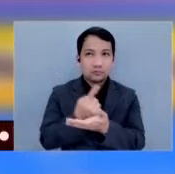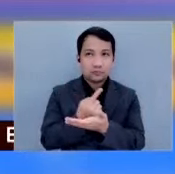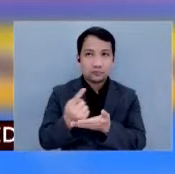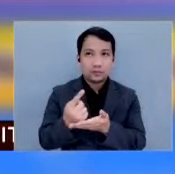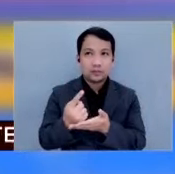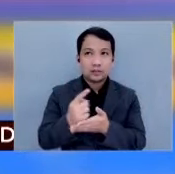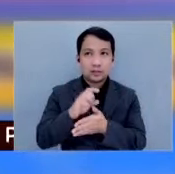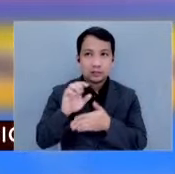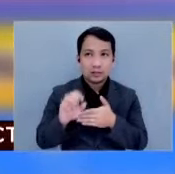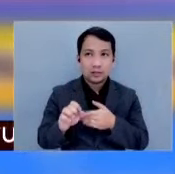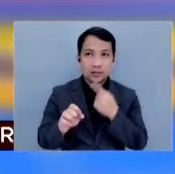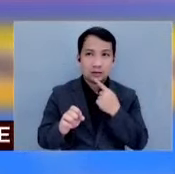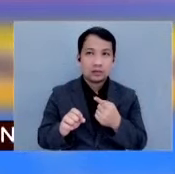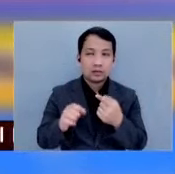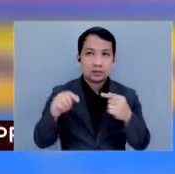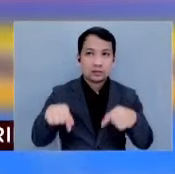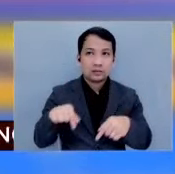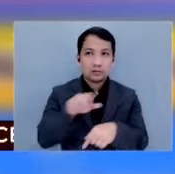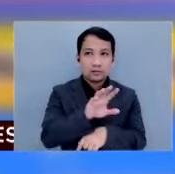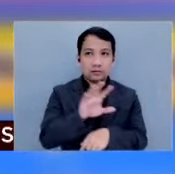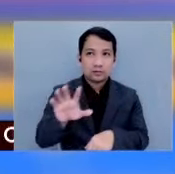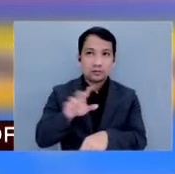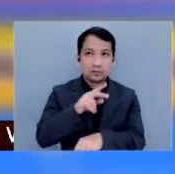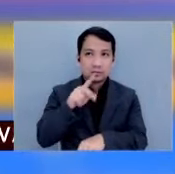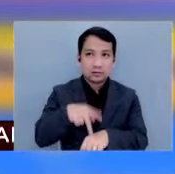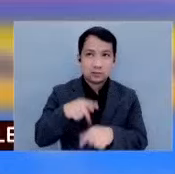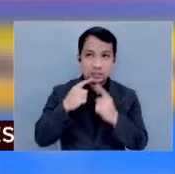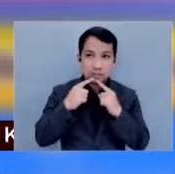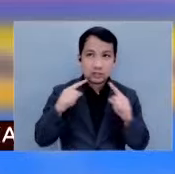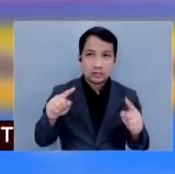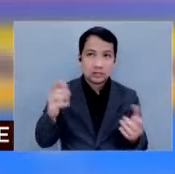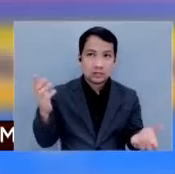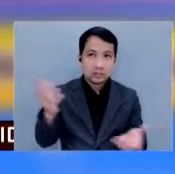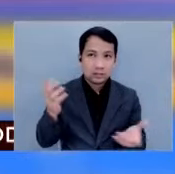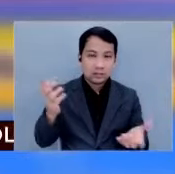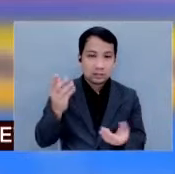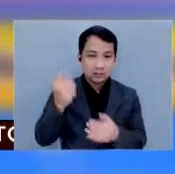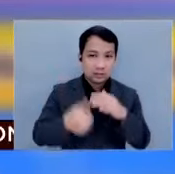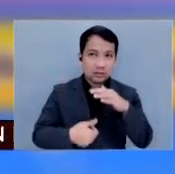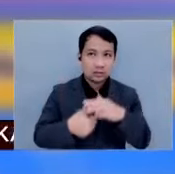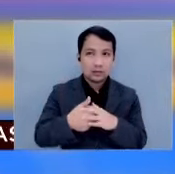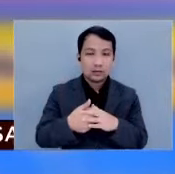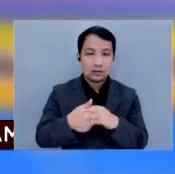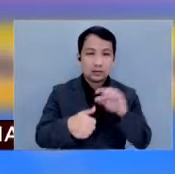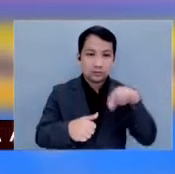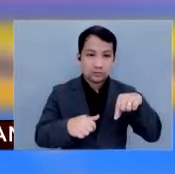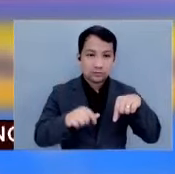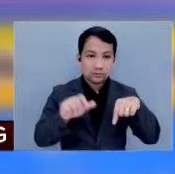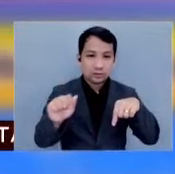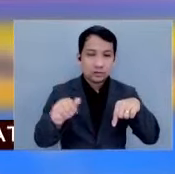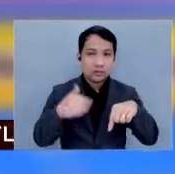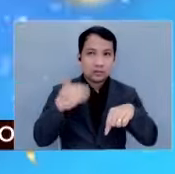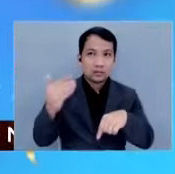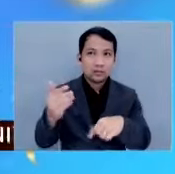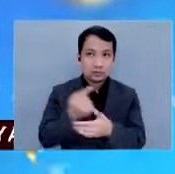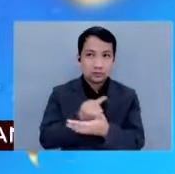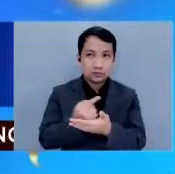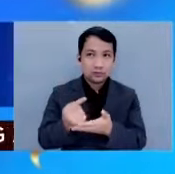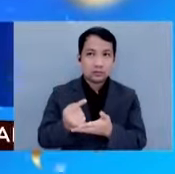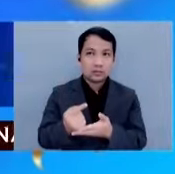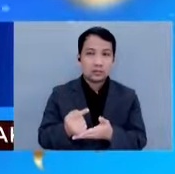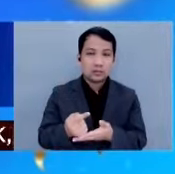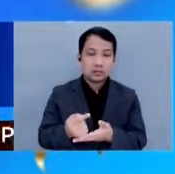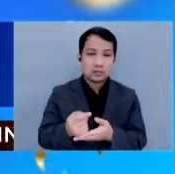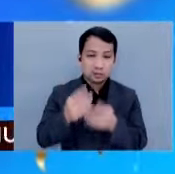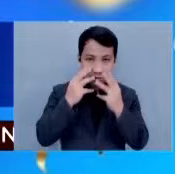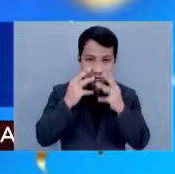din dito sa Frontline Pilipinas ang announcement kung saan lalabas ang question of the day sa susunod na linggo. Kaya nood lang dahil